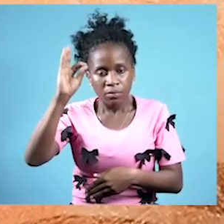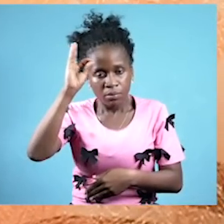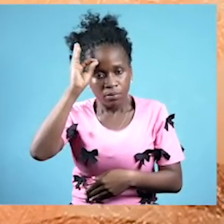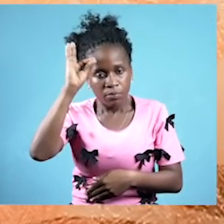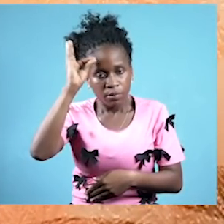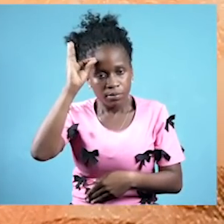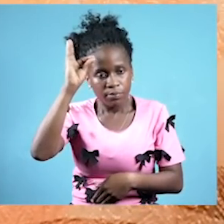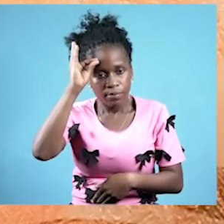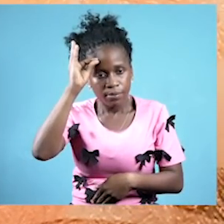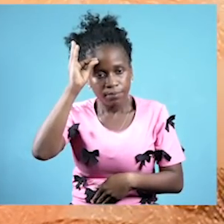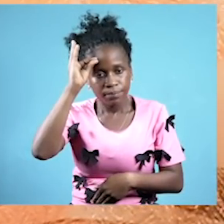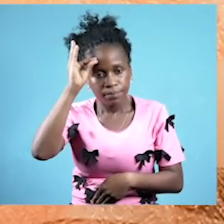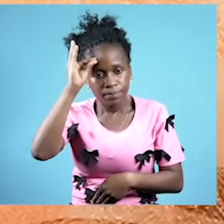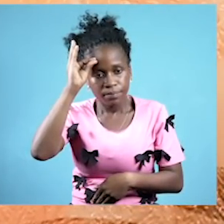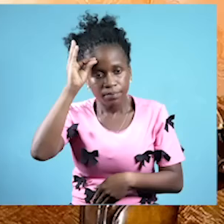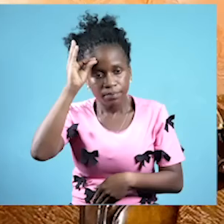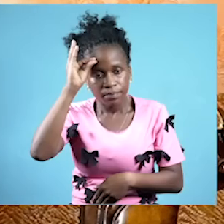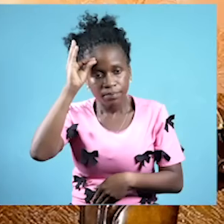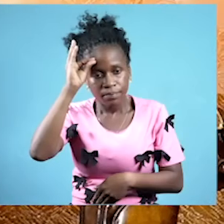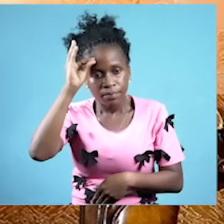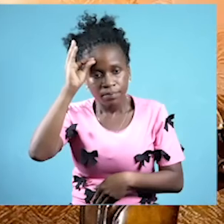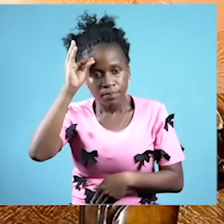ifike siku wanafalsafa